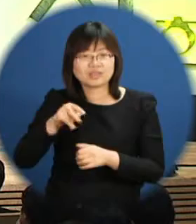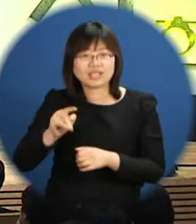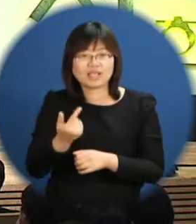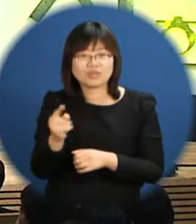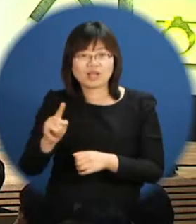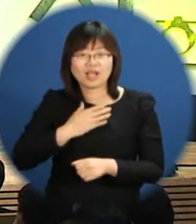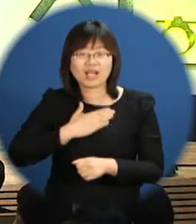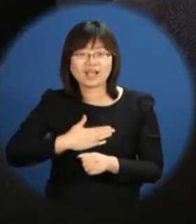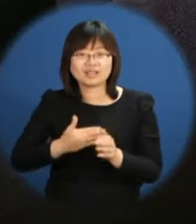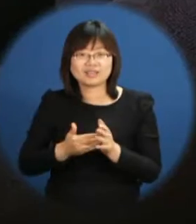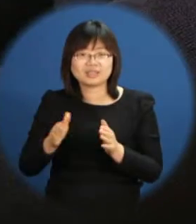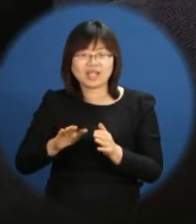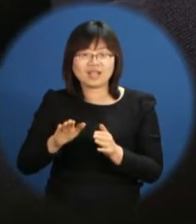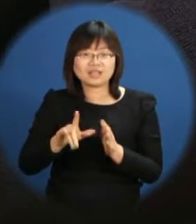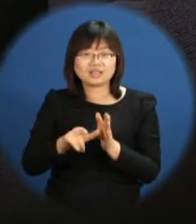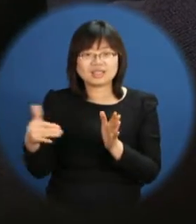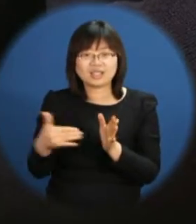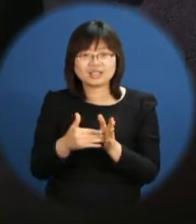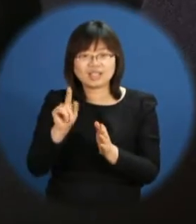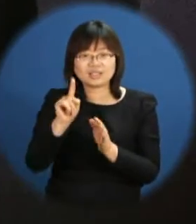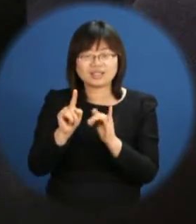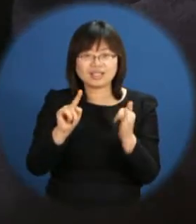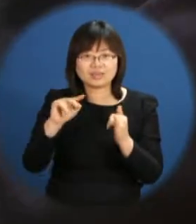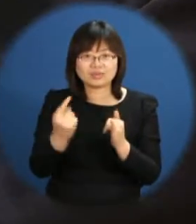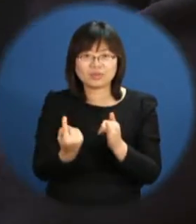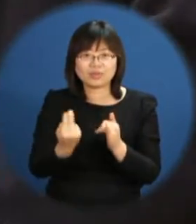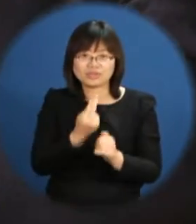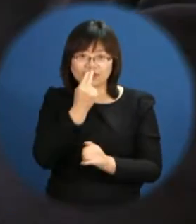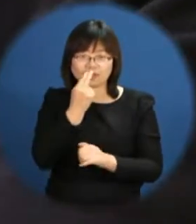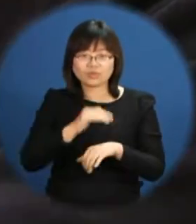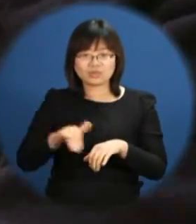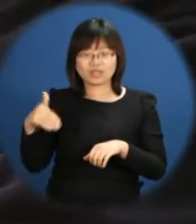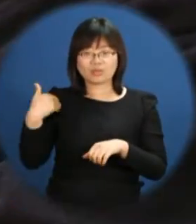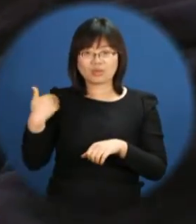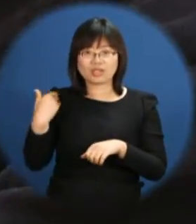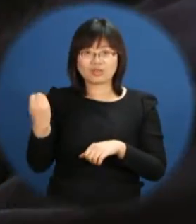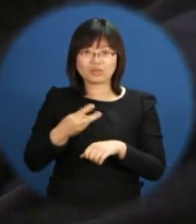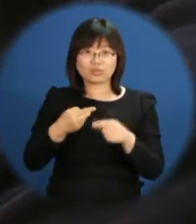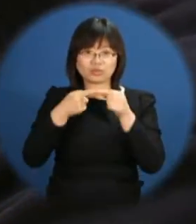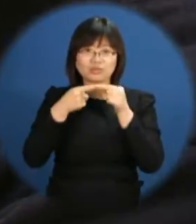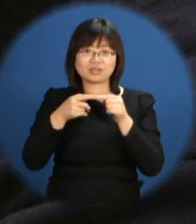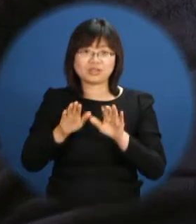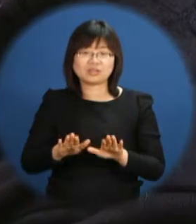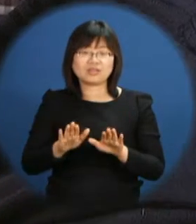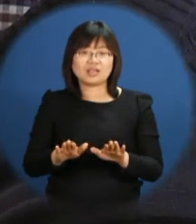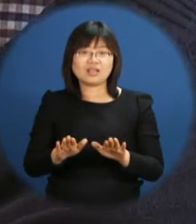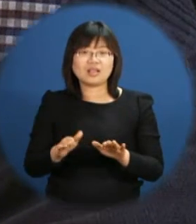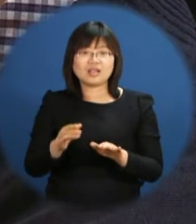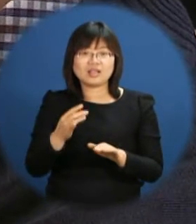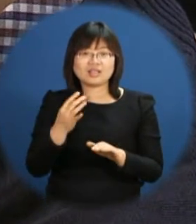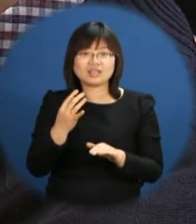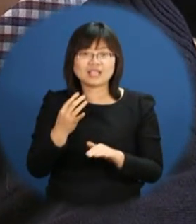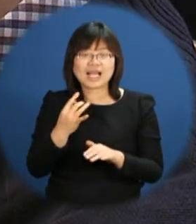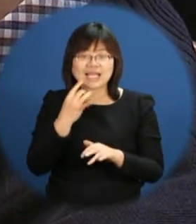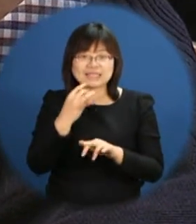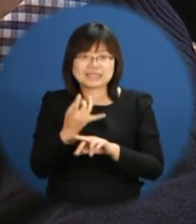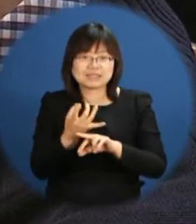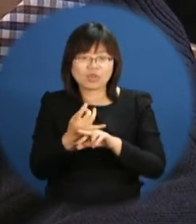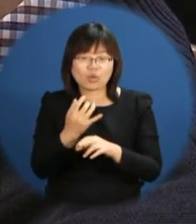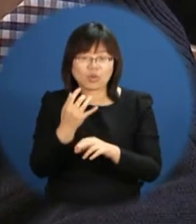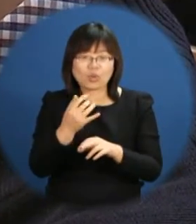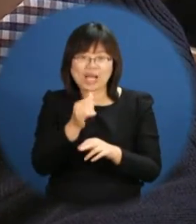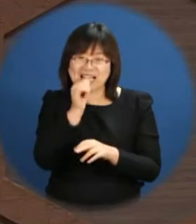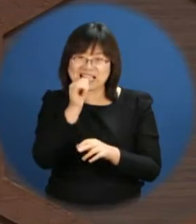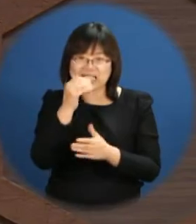알고 있는데 그 때까지는 아무도 그것을 뭐 산소 라는 것도 몰랐고 첫째 또 그 금속이 녹스는 것을